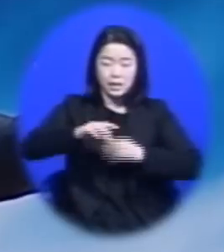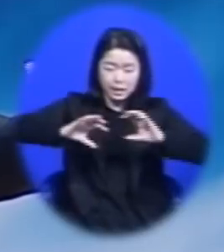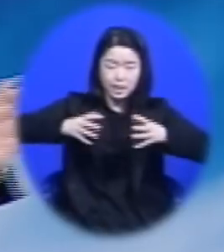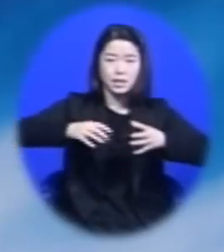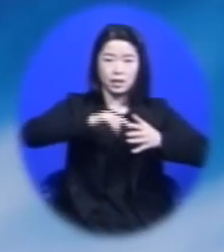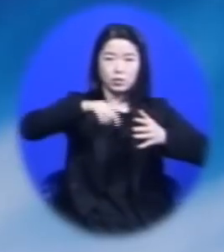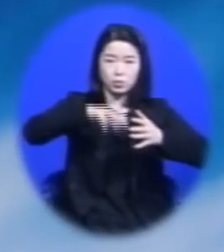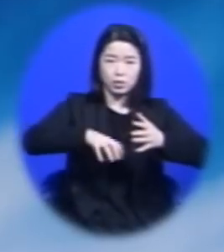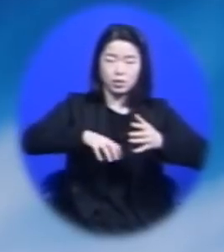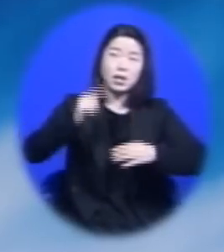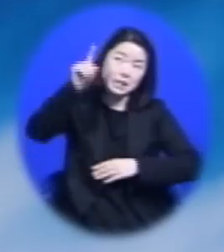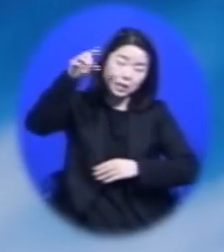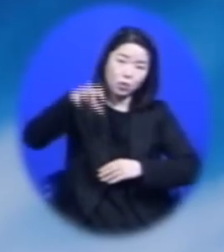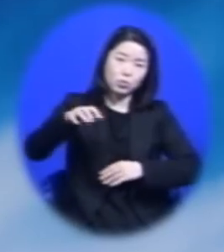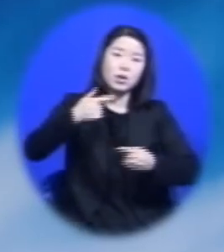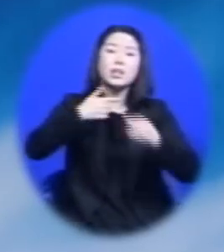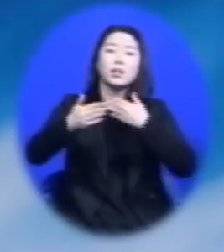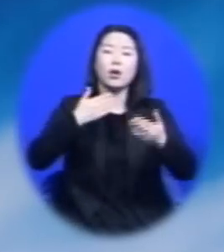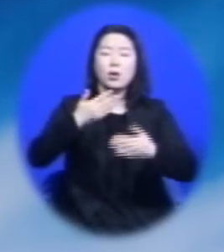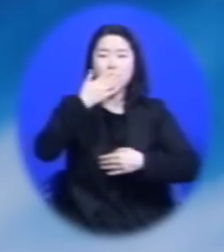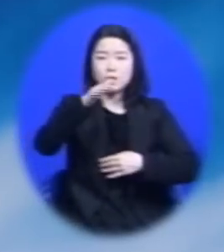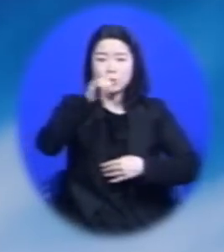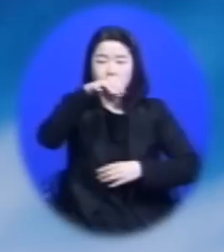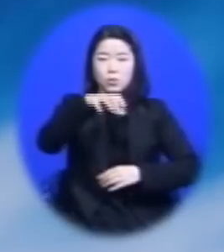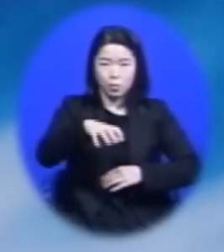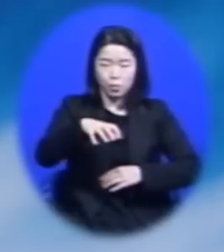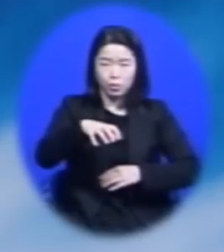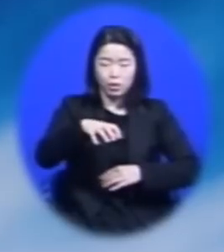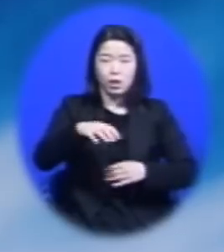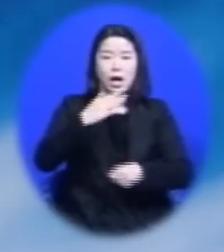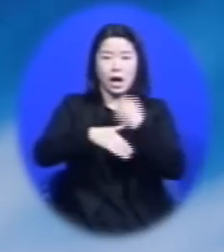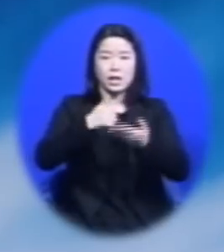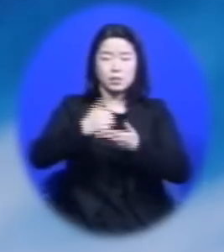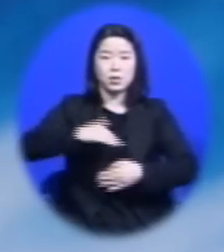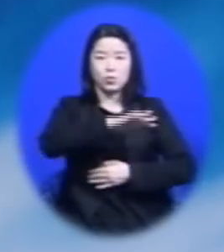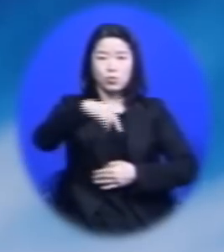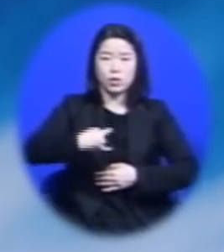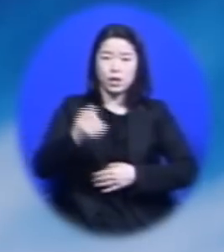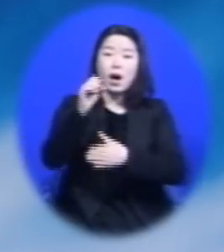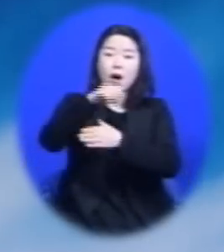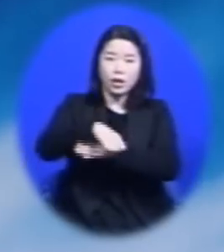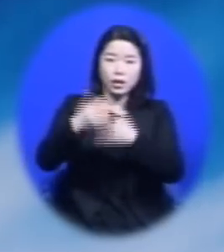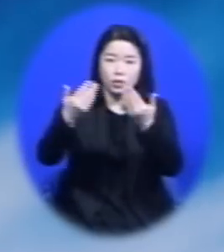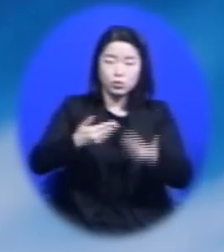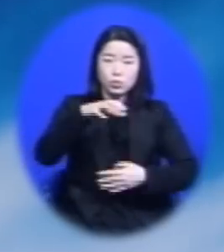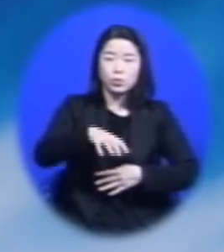세상에서 천국을 경험할 수 있는 곳으로 하나님이 우리에게 허락해 주신 것이